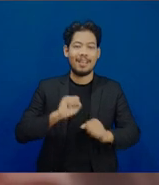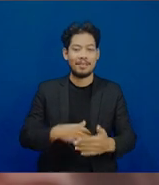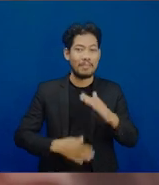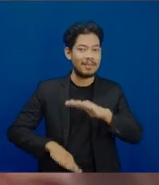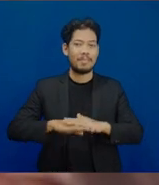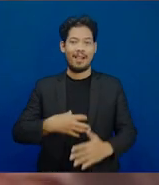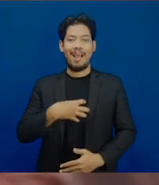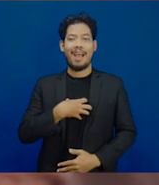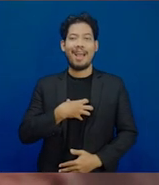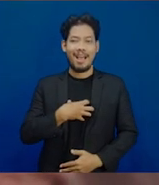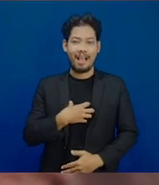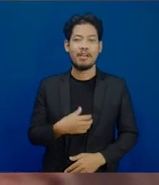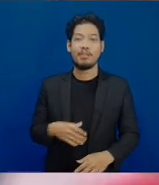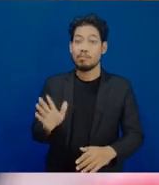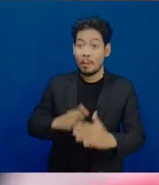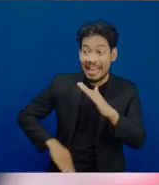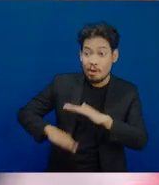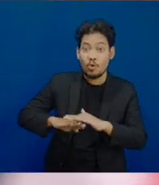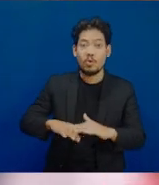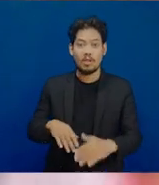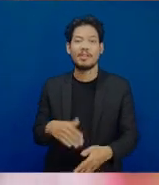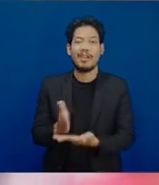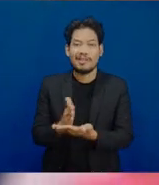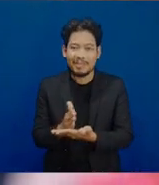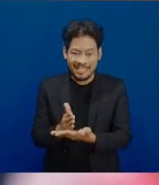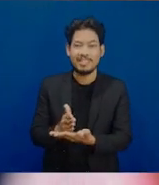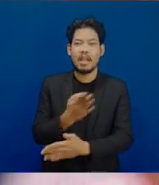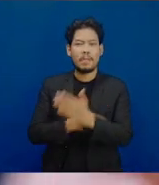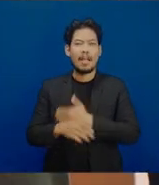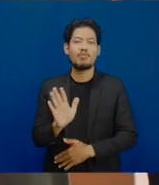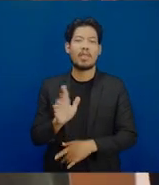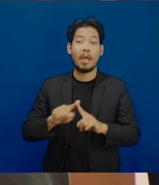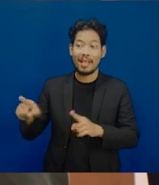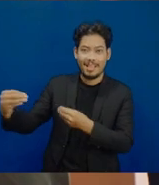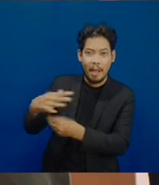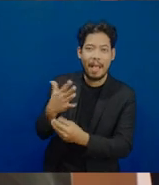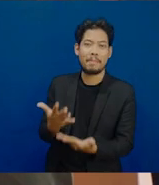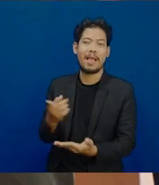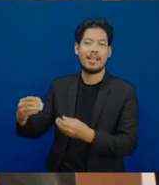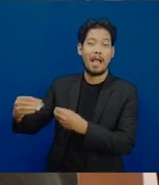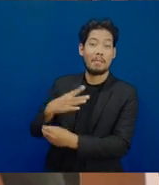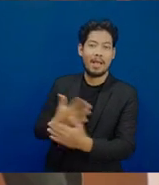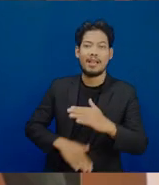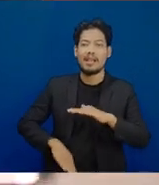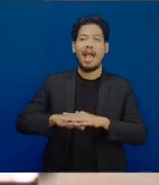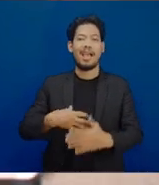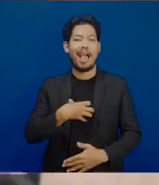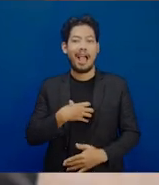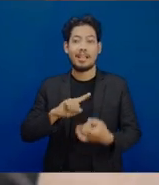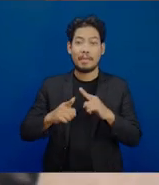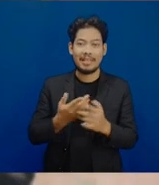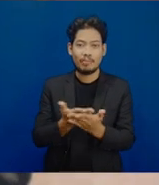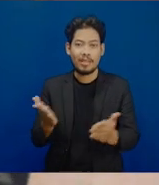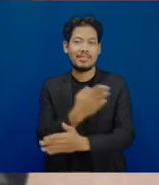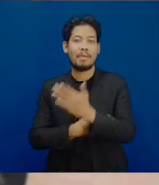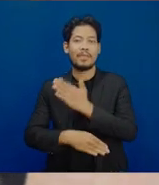haknya. Belum maksimalnya pendataan penyandang disabilitas ini secara tidak langsung berdampak pada pemenuhan hak mereka,